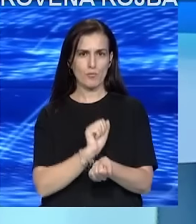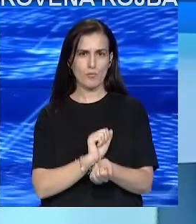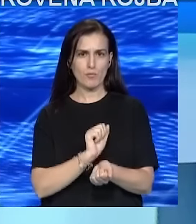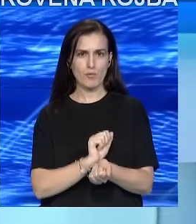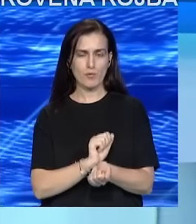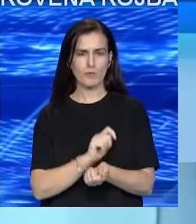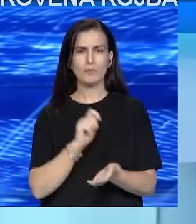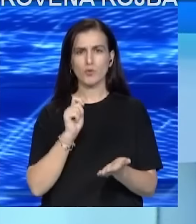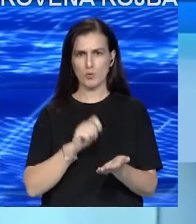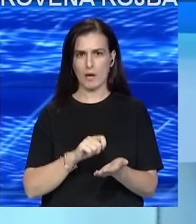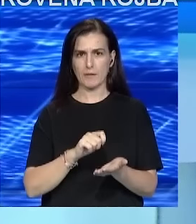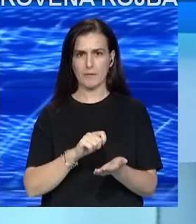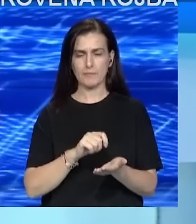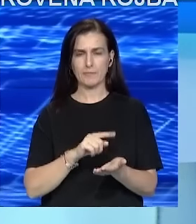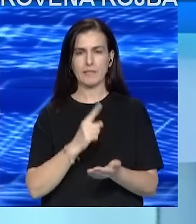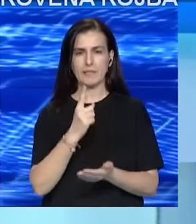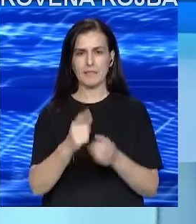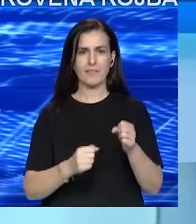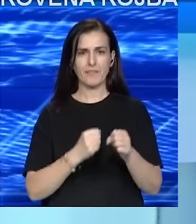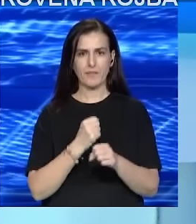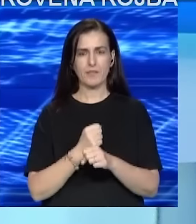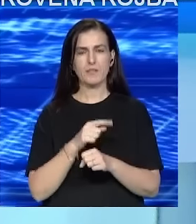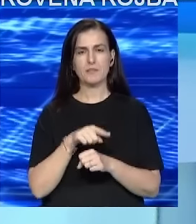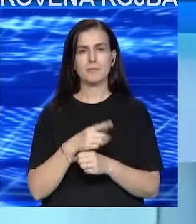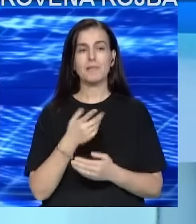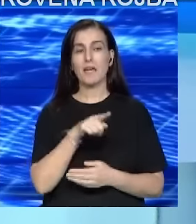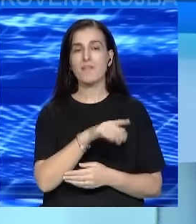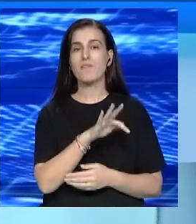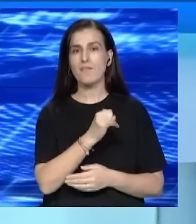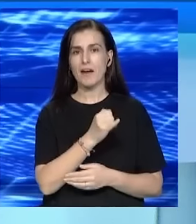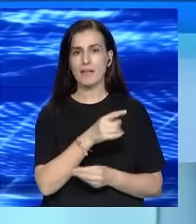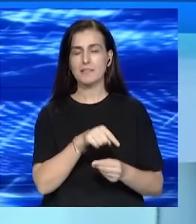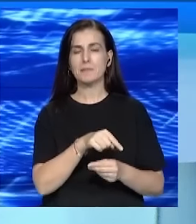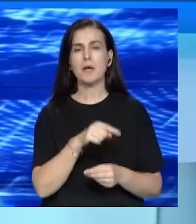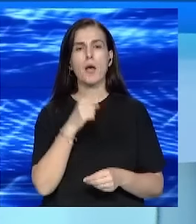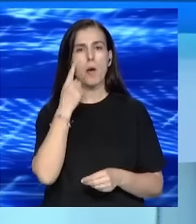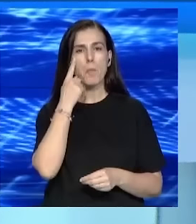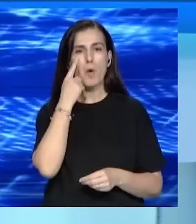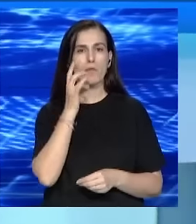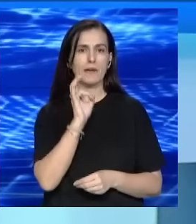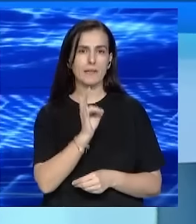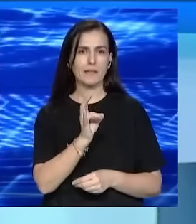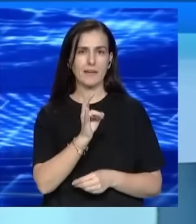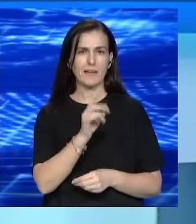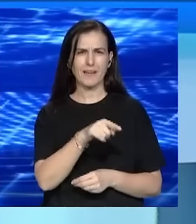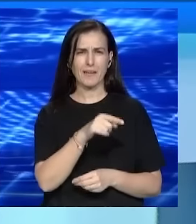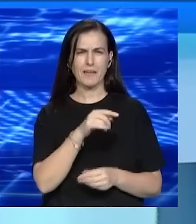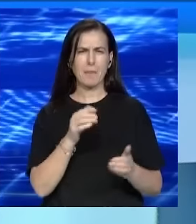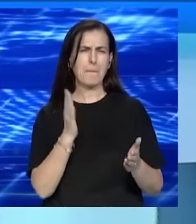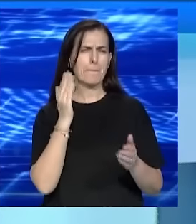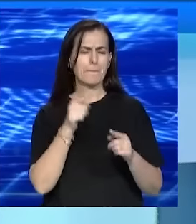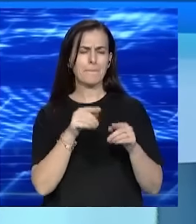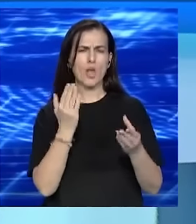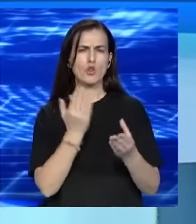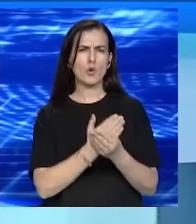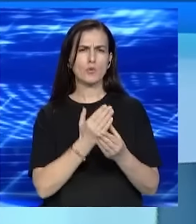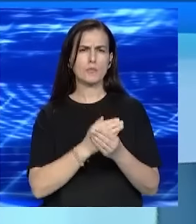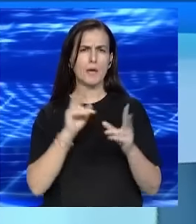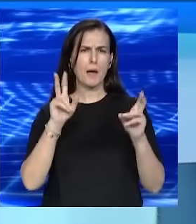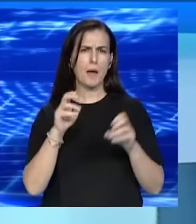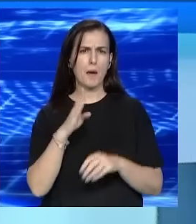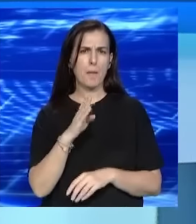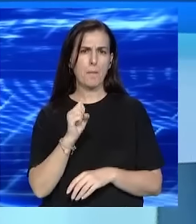prerë me një vit burg nga gjykata e apelit si fajtor për sajimin e provave në të ashtu quajturën dosja Babale. Saljani